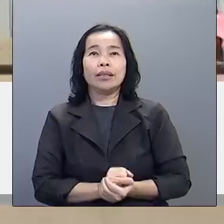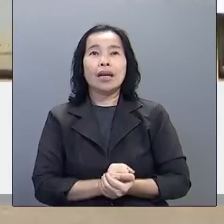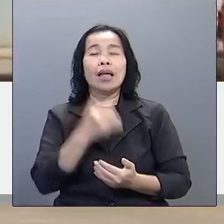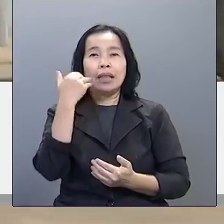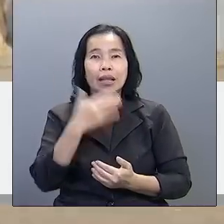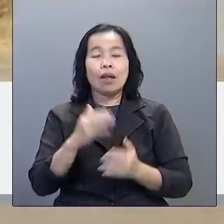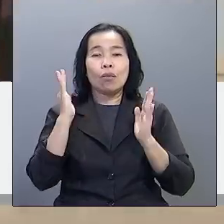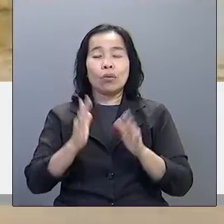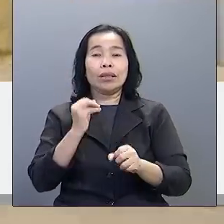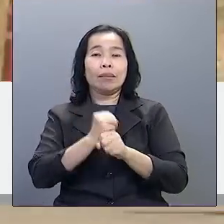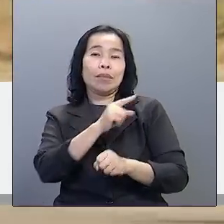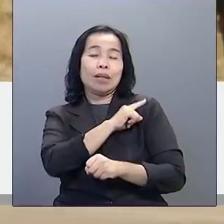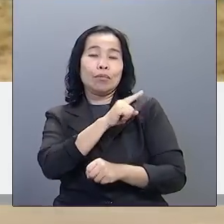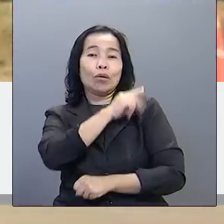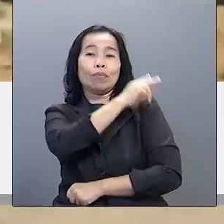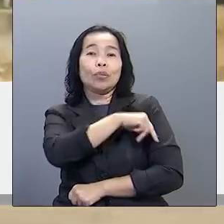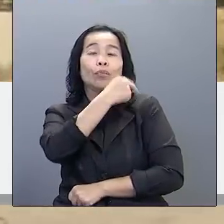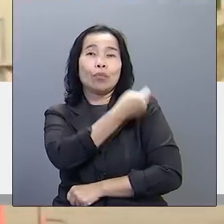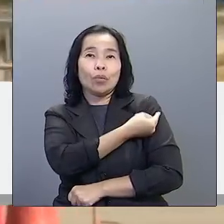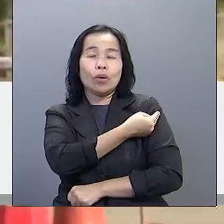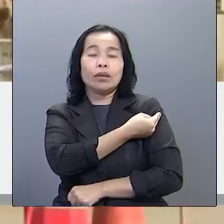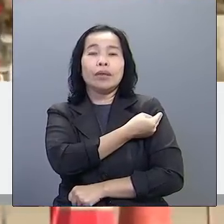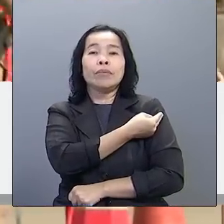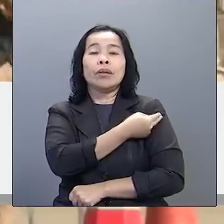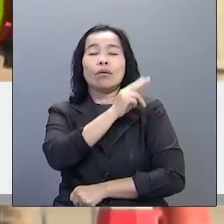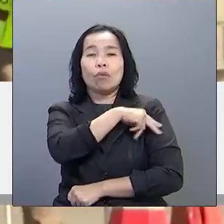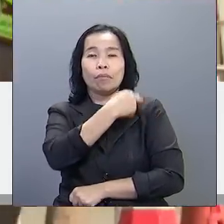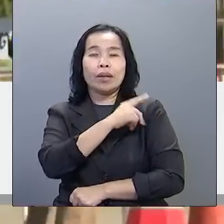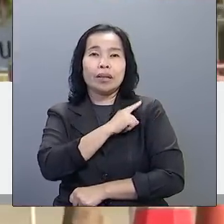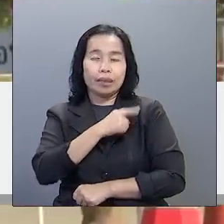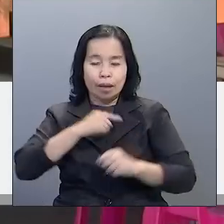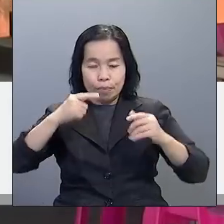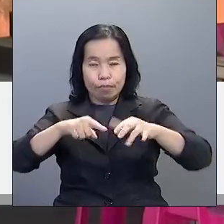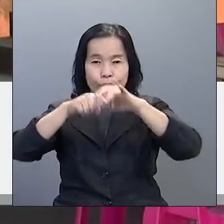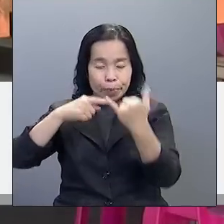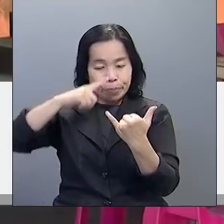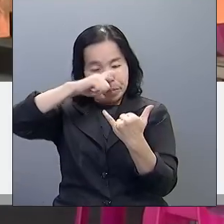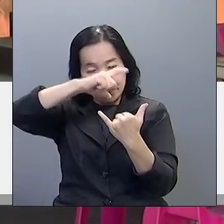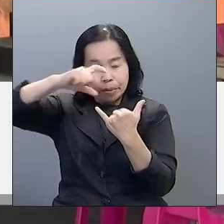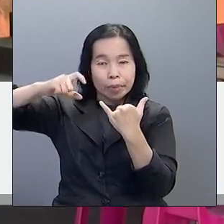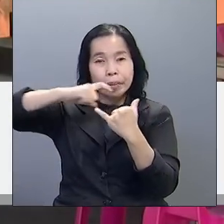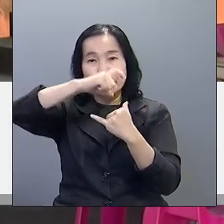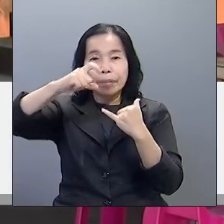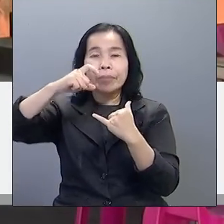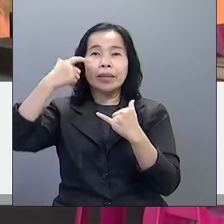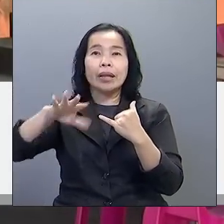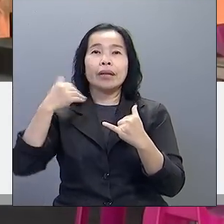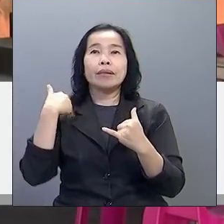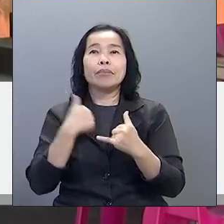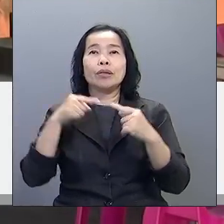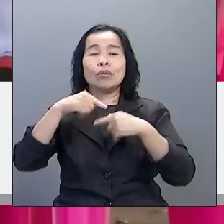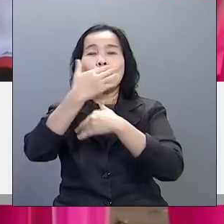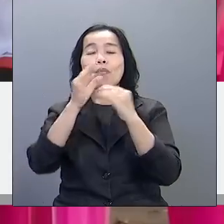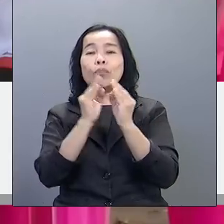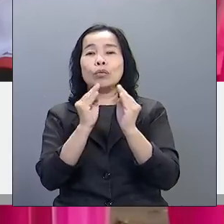จ้าที่จากนิติเวชโรงพยาบาลตำรวจและโรงพยาบาลบางสะพานจะทำการพิสูจน์ศพและพิสูจน์อัตลักษณ์บุคคลในหอประชุมราชศรัทธา